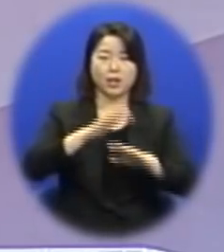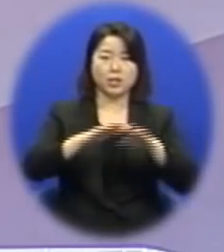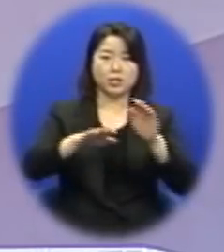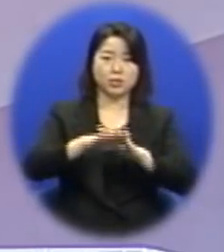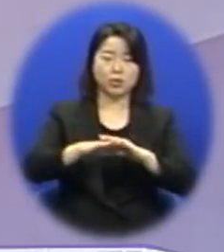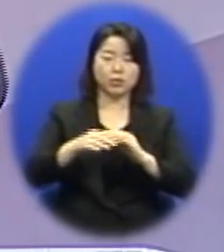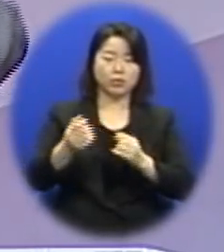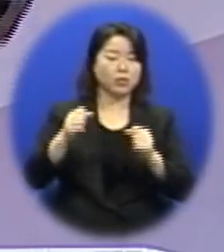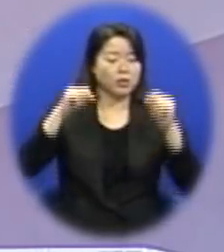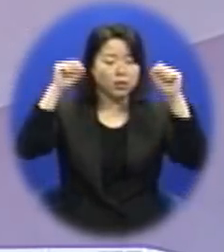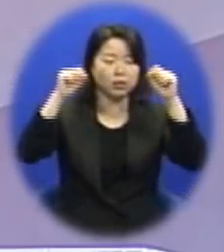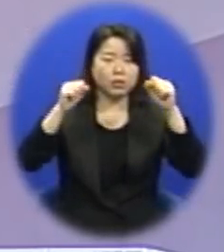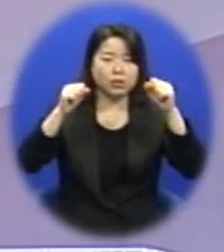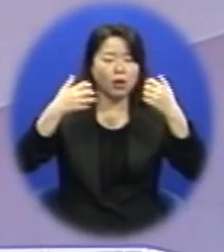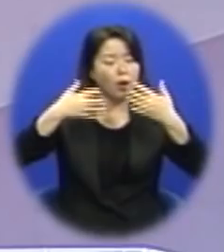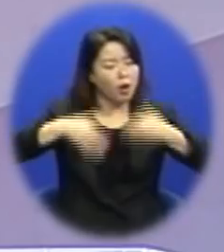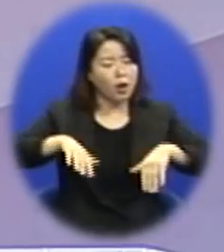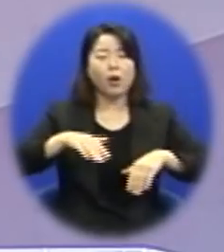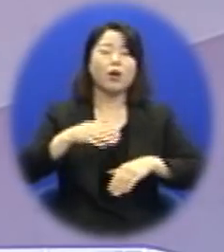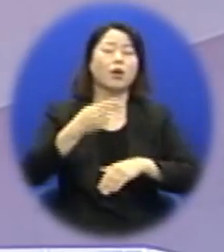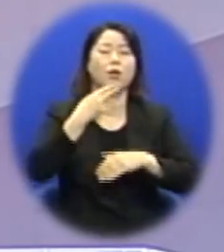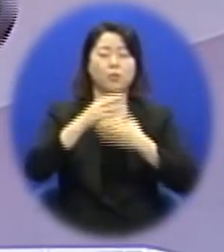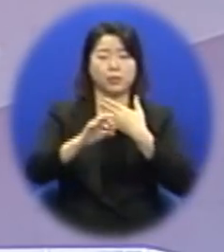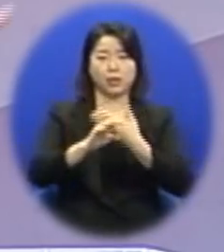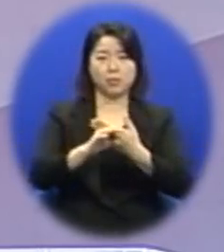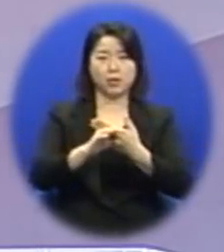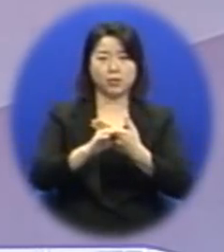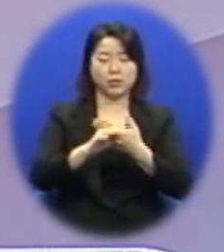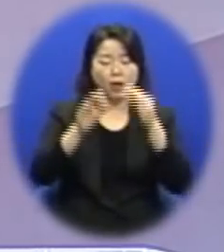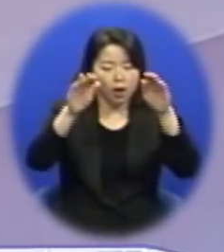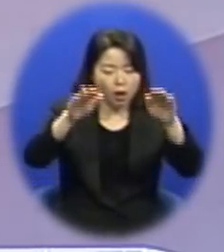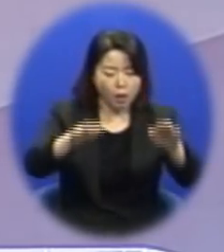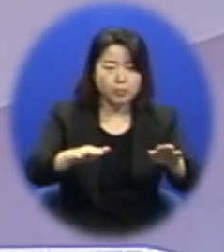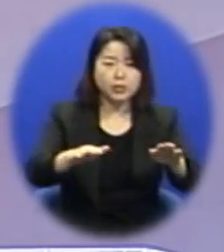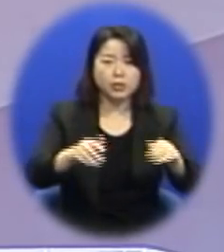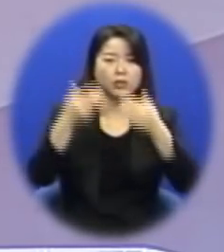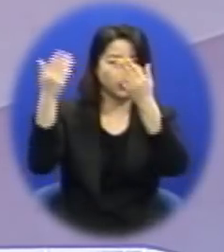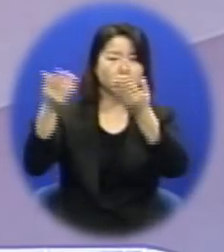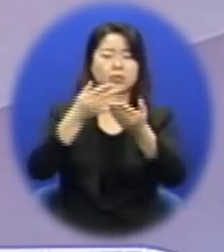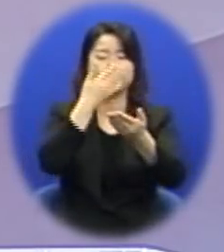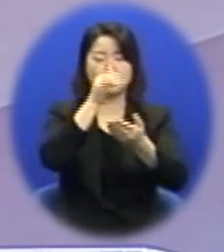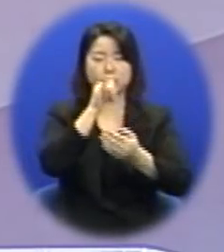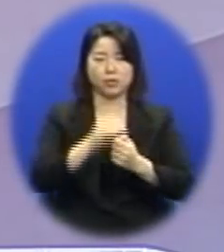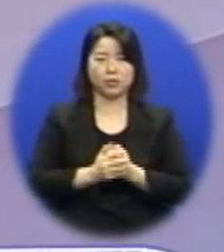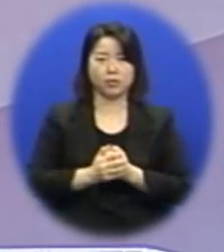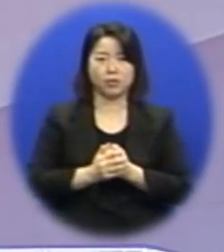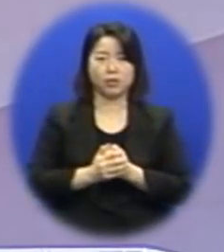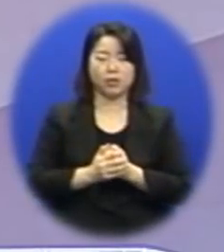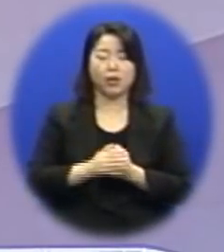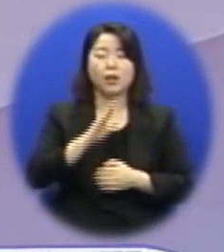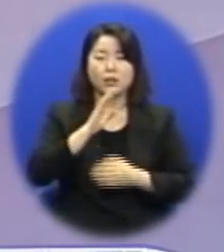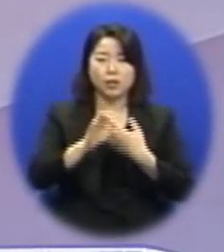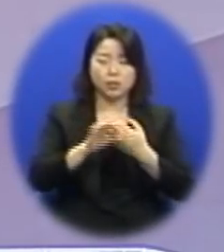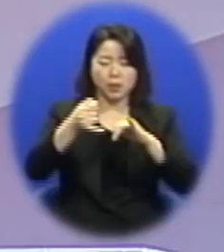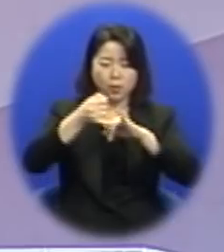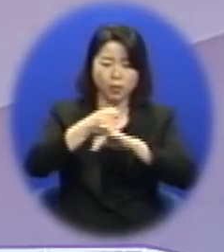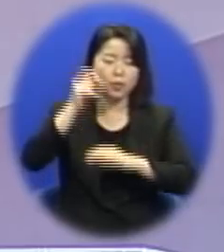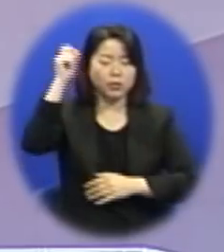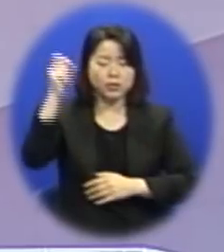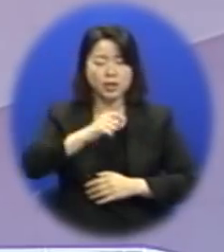수 있는 힘도 없다면 엎드려라 있으면 하나님이 아세요 그러면 반드시 새벽이